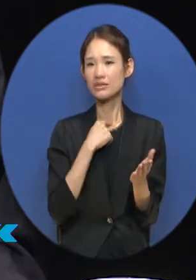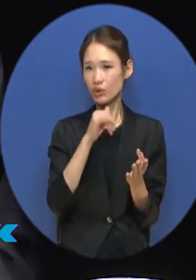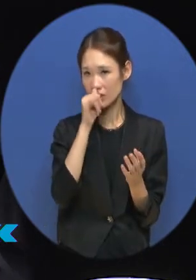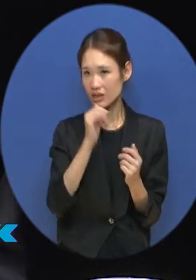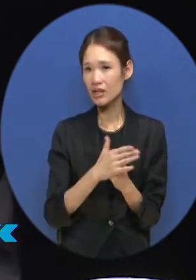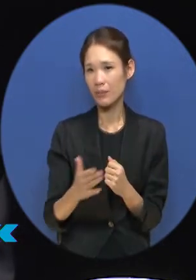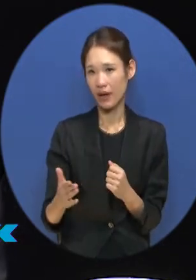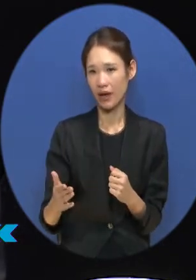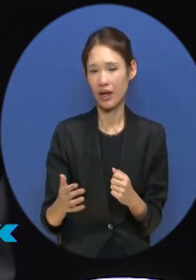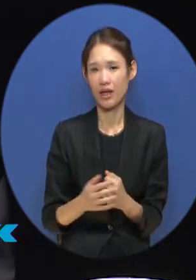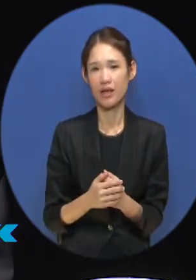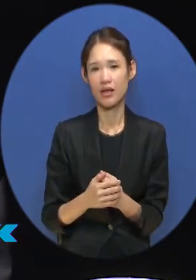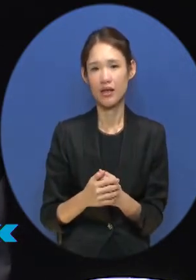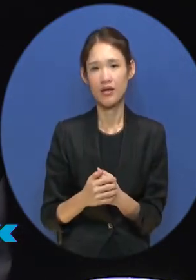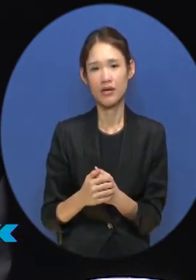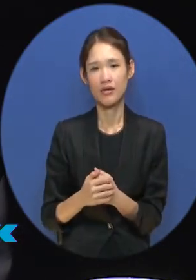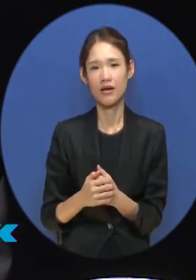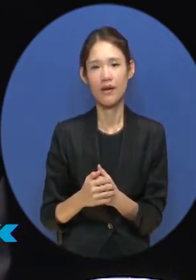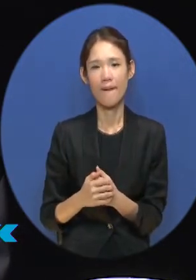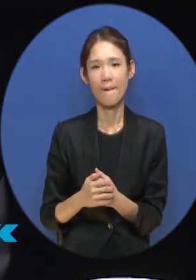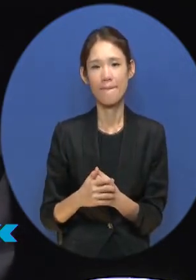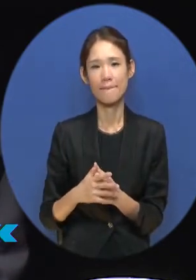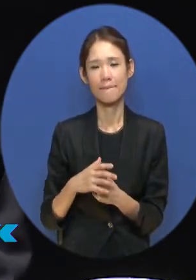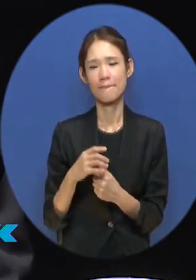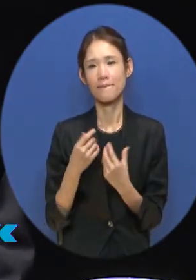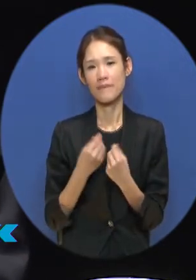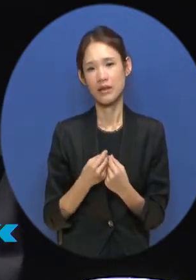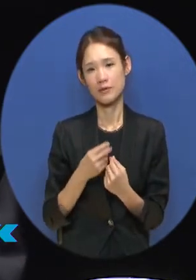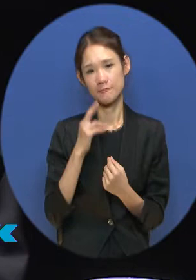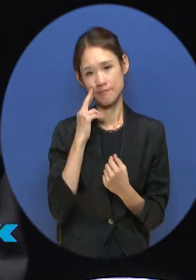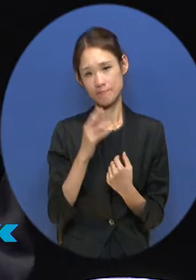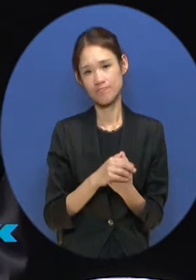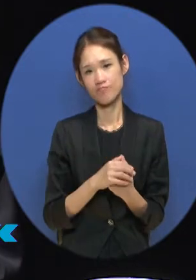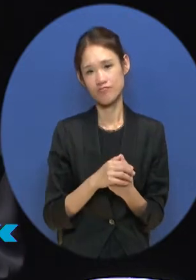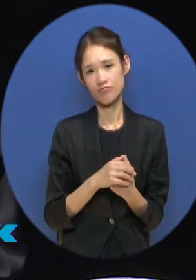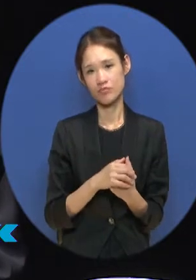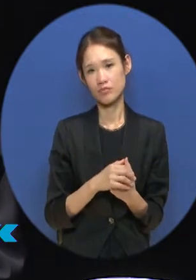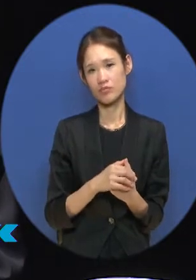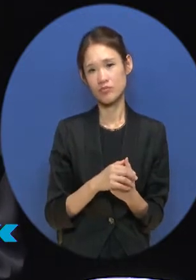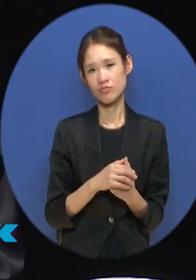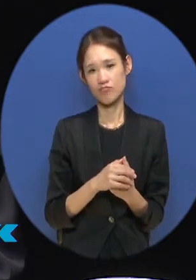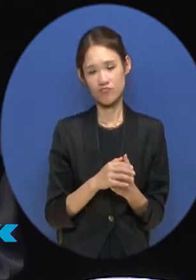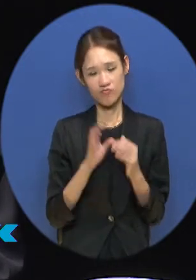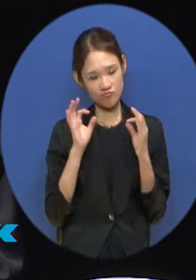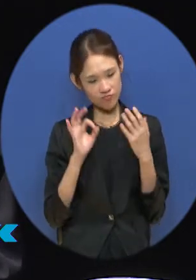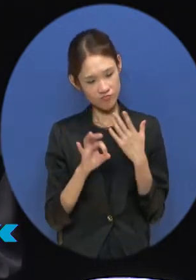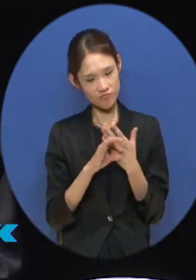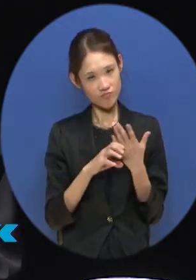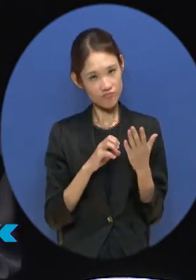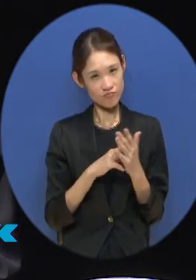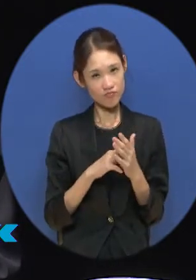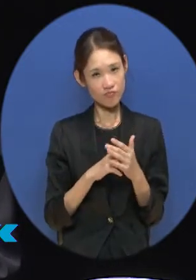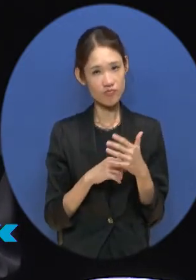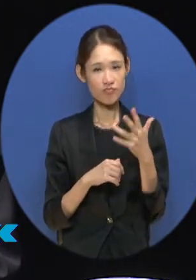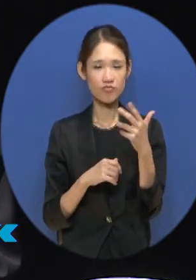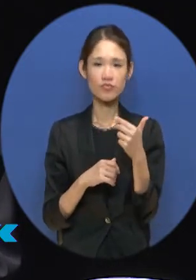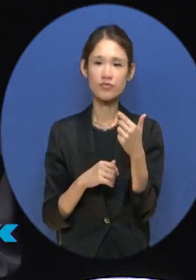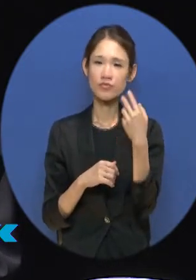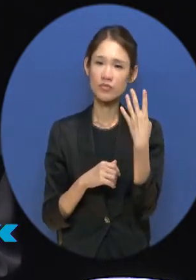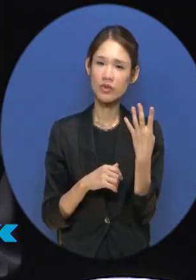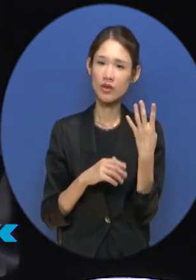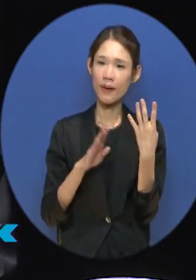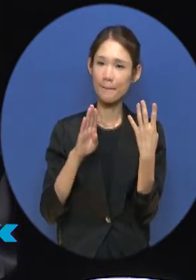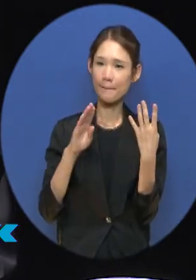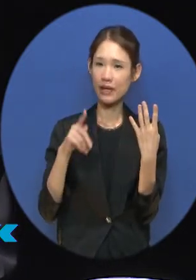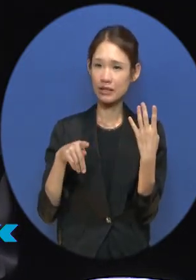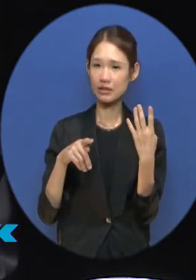상당히 그런 경우가 있었고 그래서 거기에 따르면 이제 지금